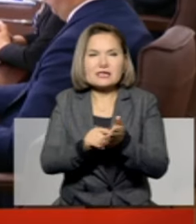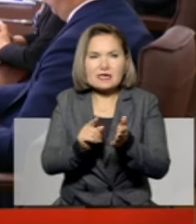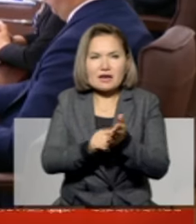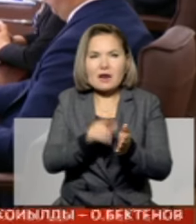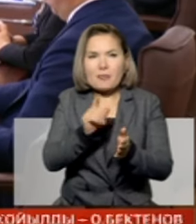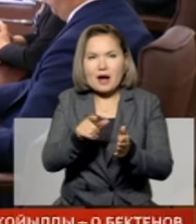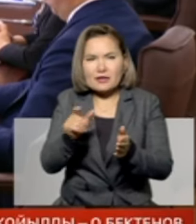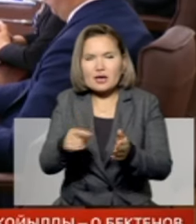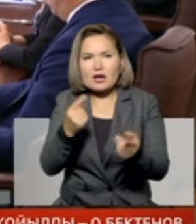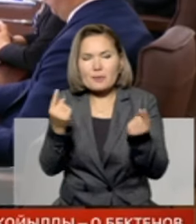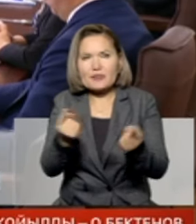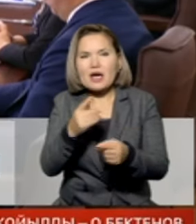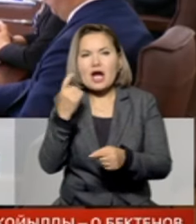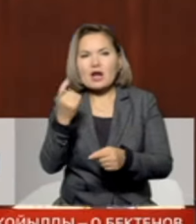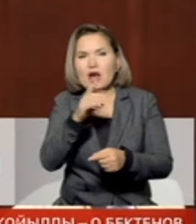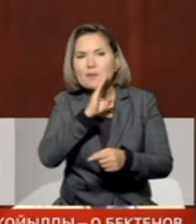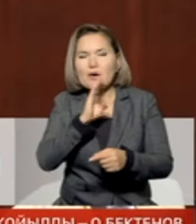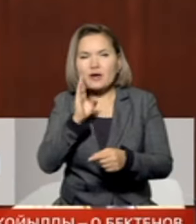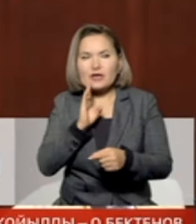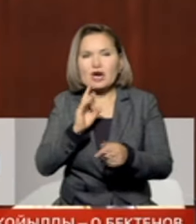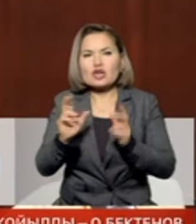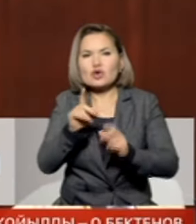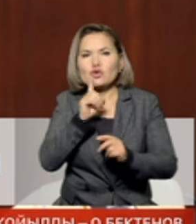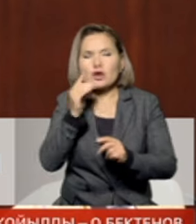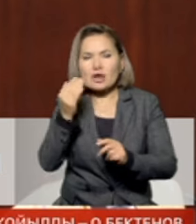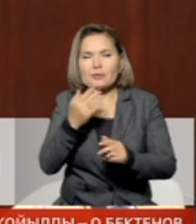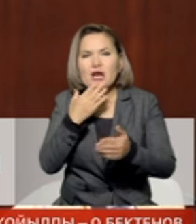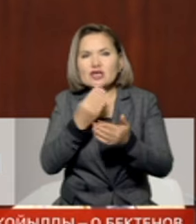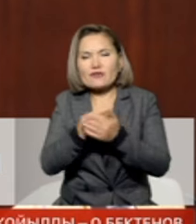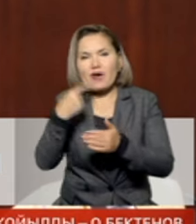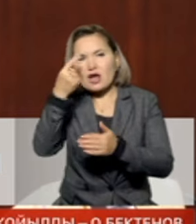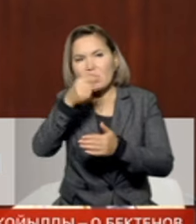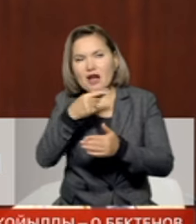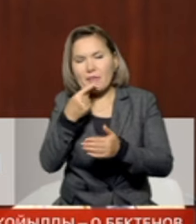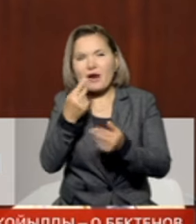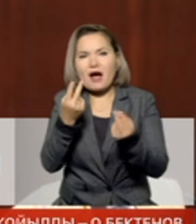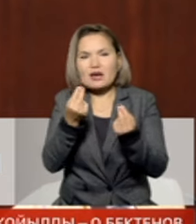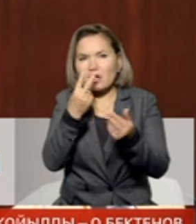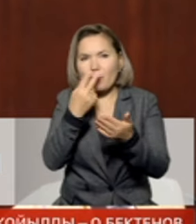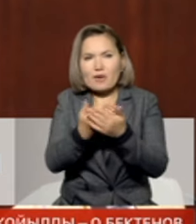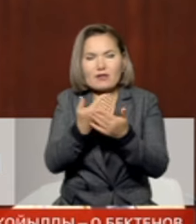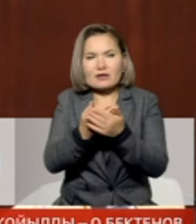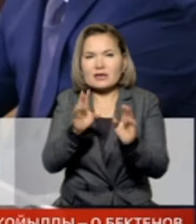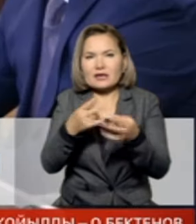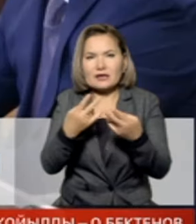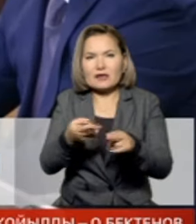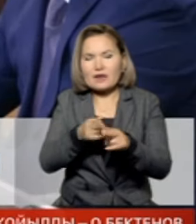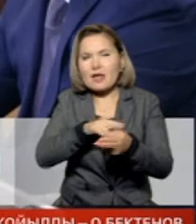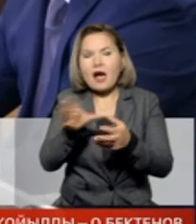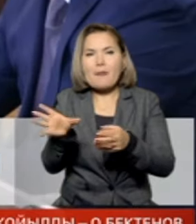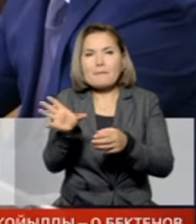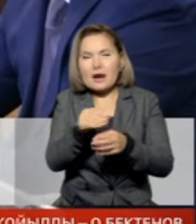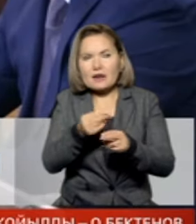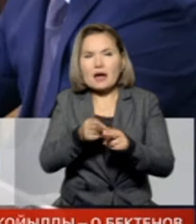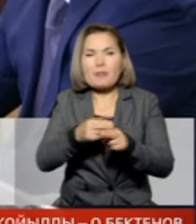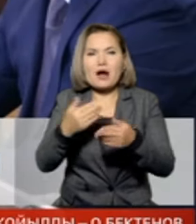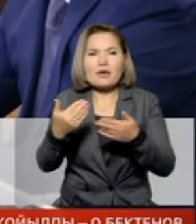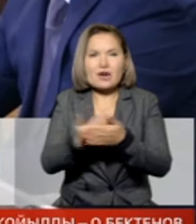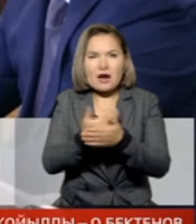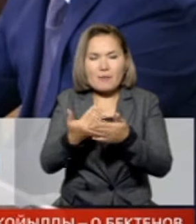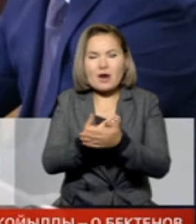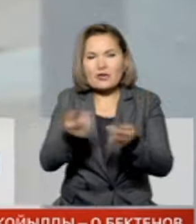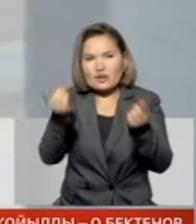үй шаруасындағы әйелдер мен студенттер жеке деректерін көрсетуге міндетті емес. Мұндай шешім барлық ақпараттық жүйенің